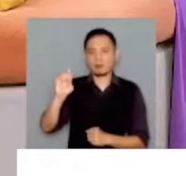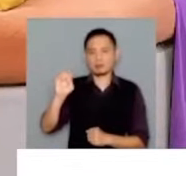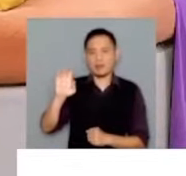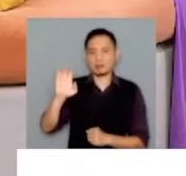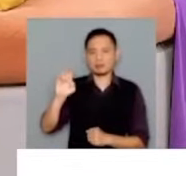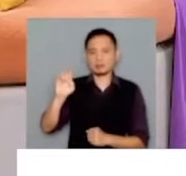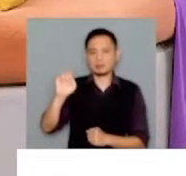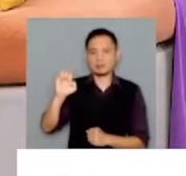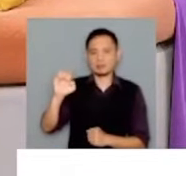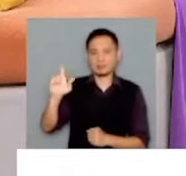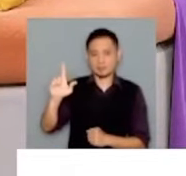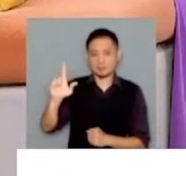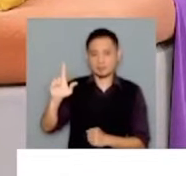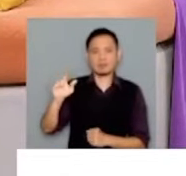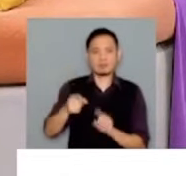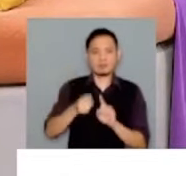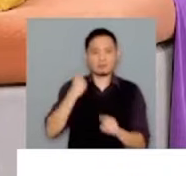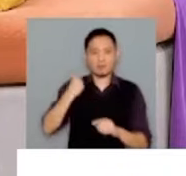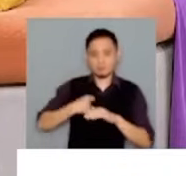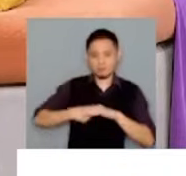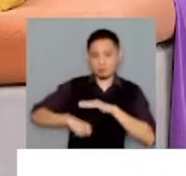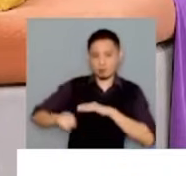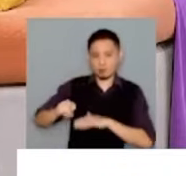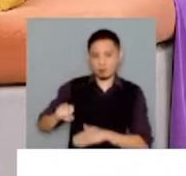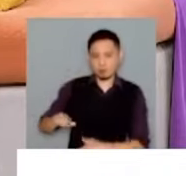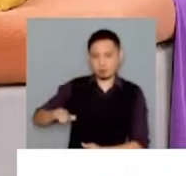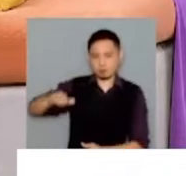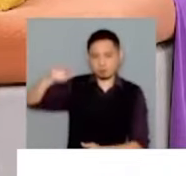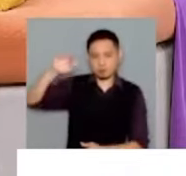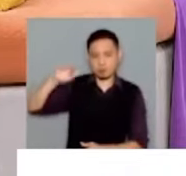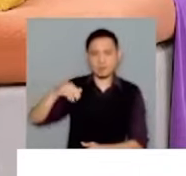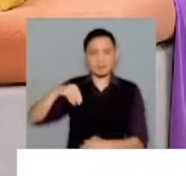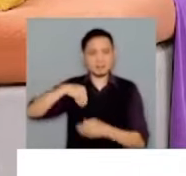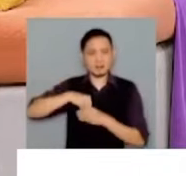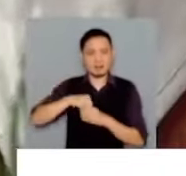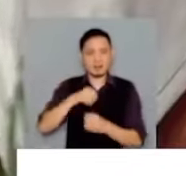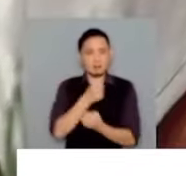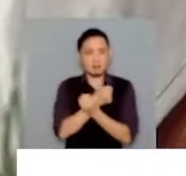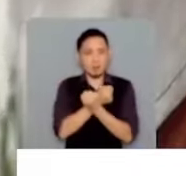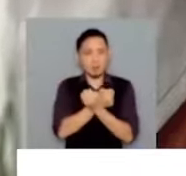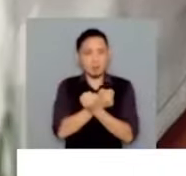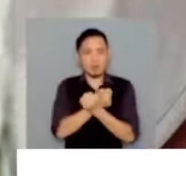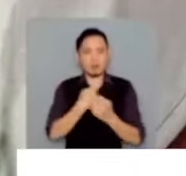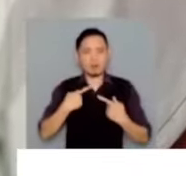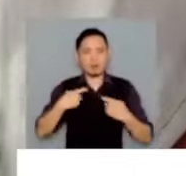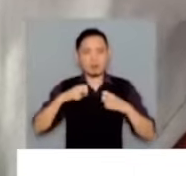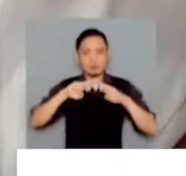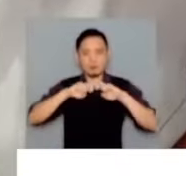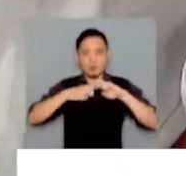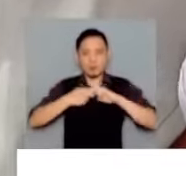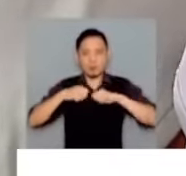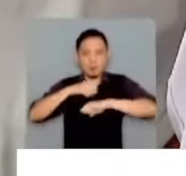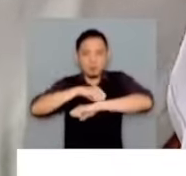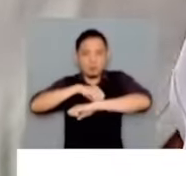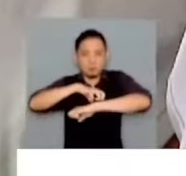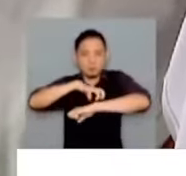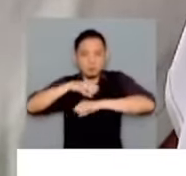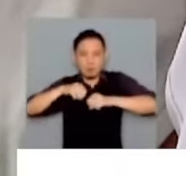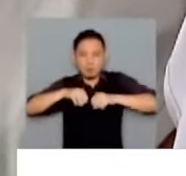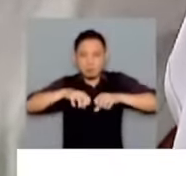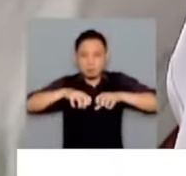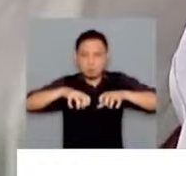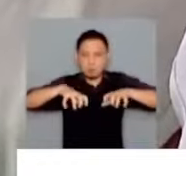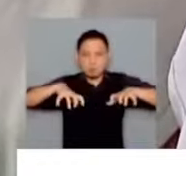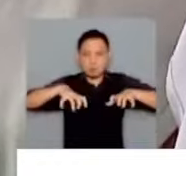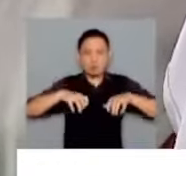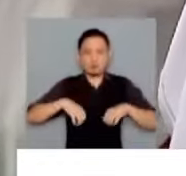siya, and mostly sa bones na talaga ng kamay. So, habang tumalaki ako or habang tumatanda ako, sumasabay lang